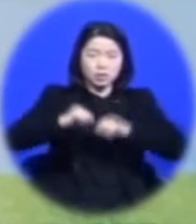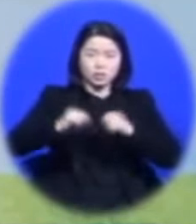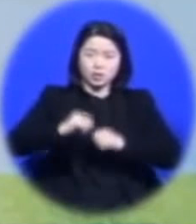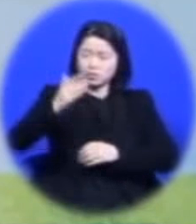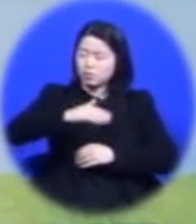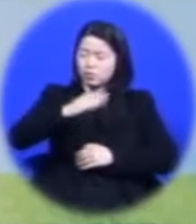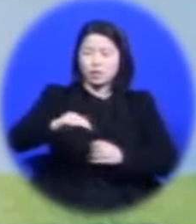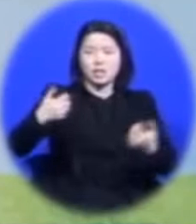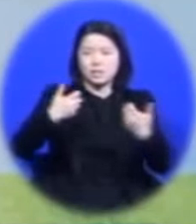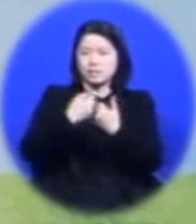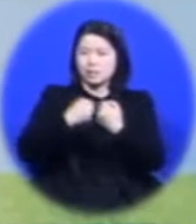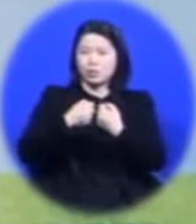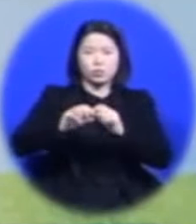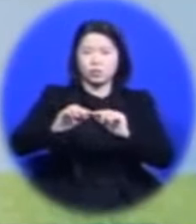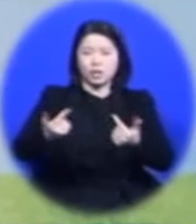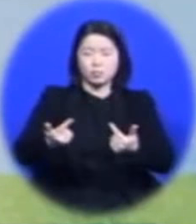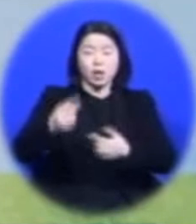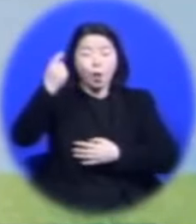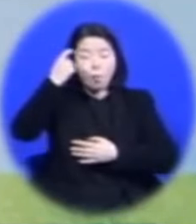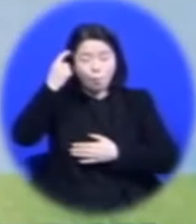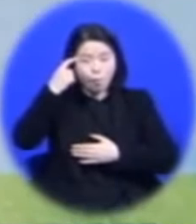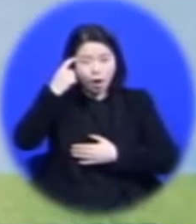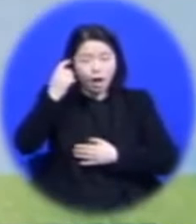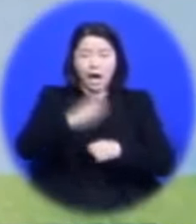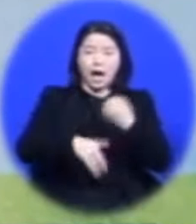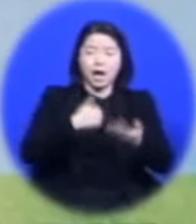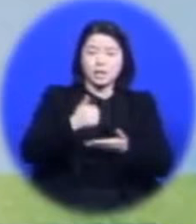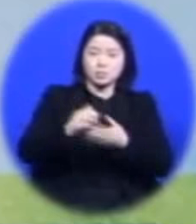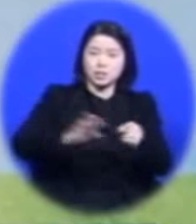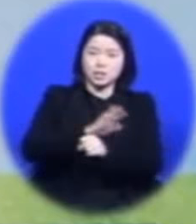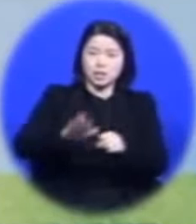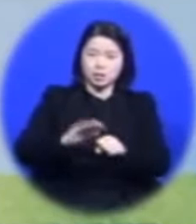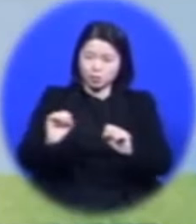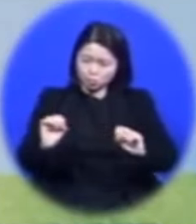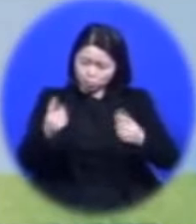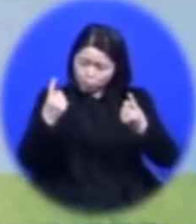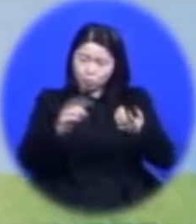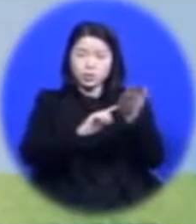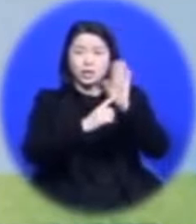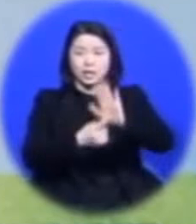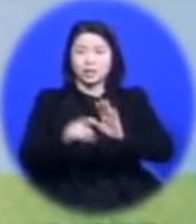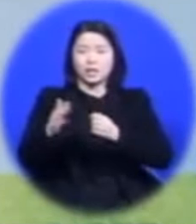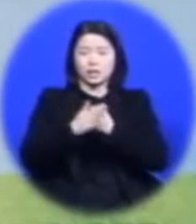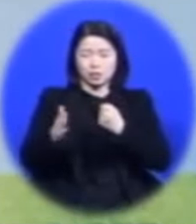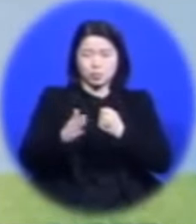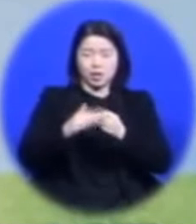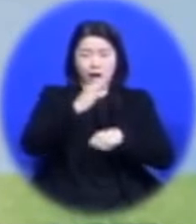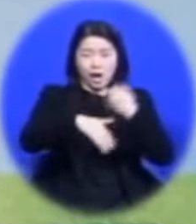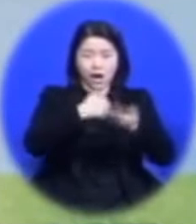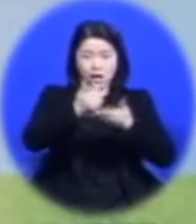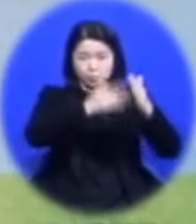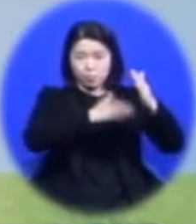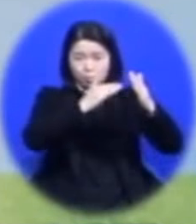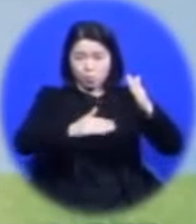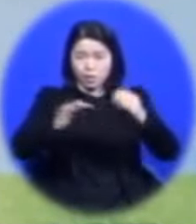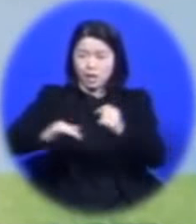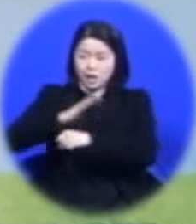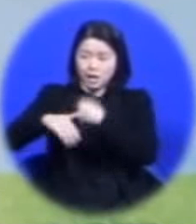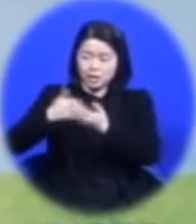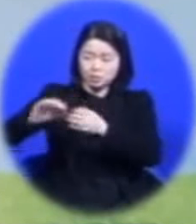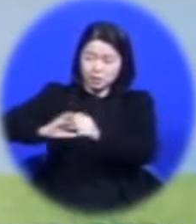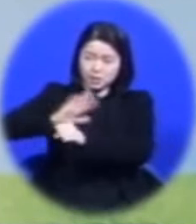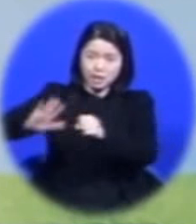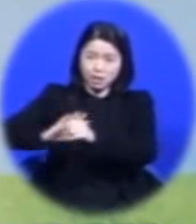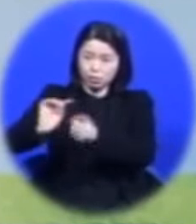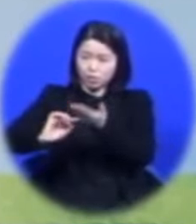아닙니다 왜 하나님의 사랑이 반드시 같이 나타납니다 하나님의 공의는 하나님의 사랑과 같이